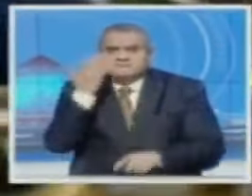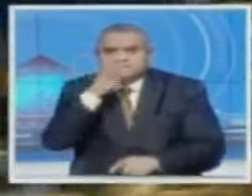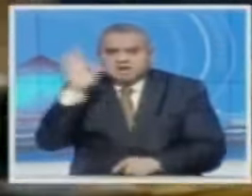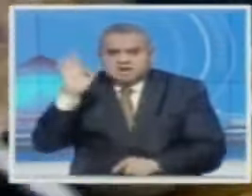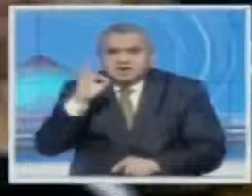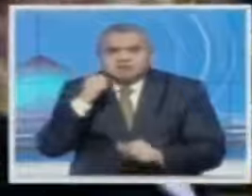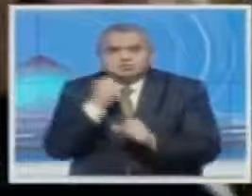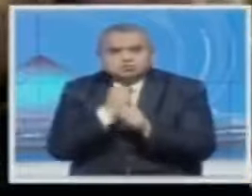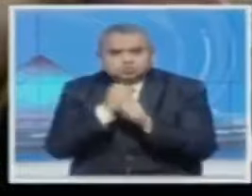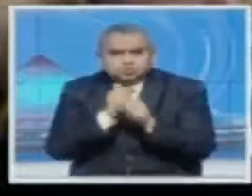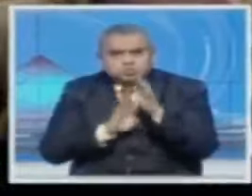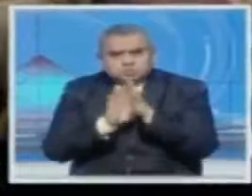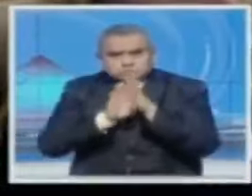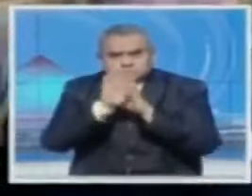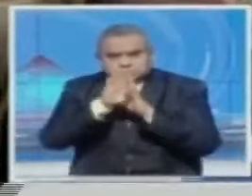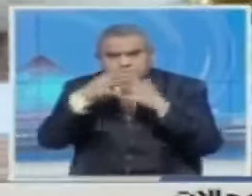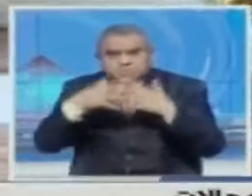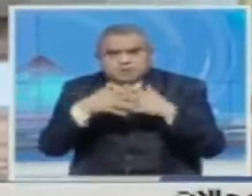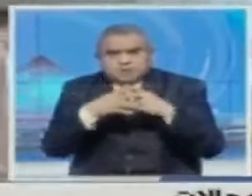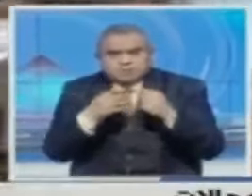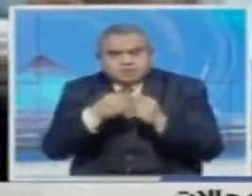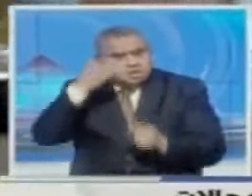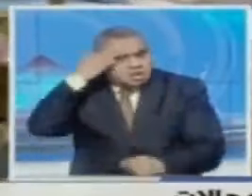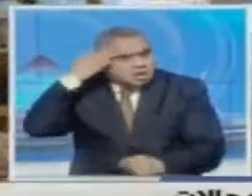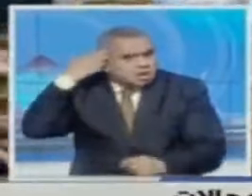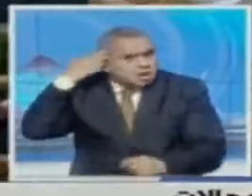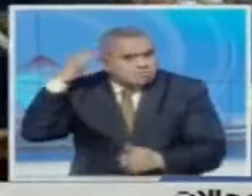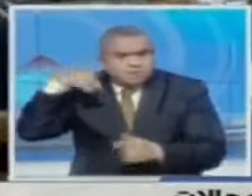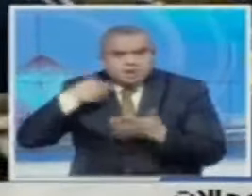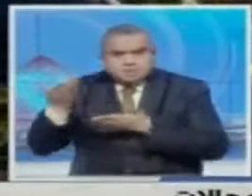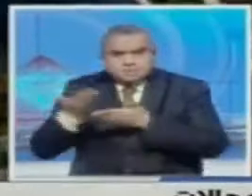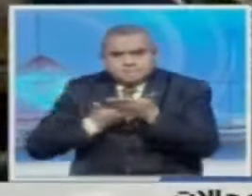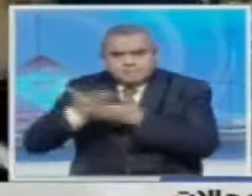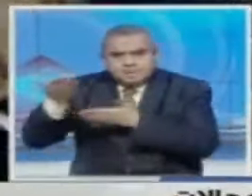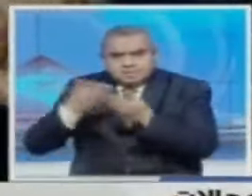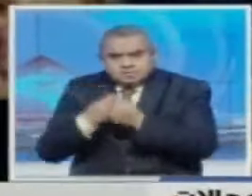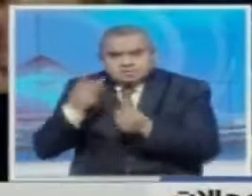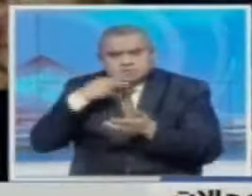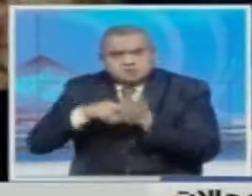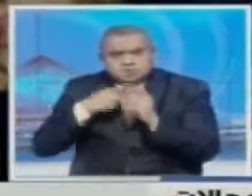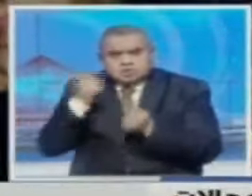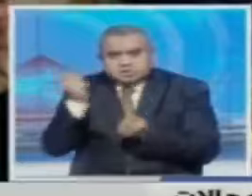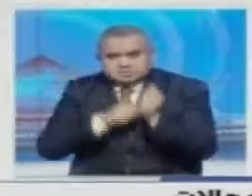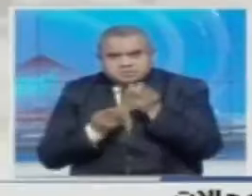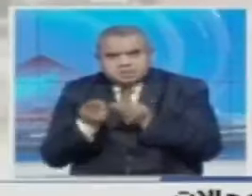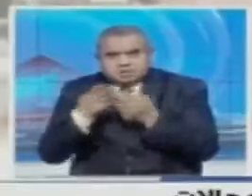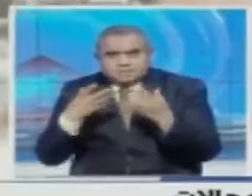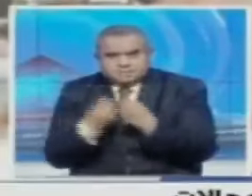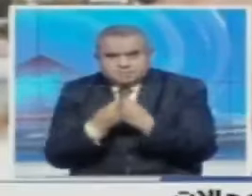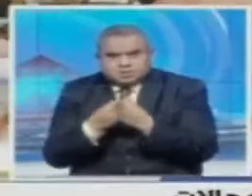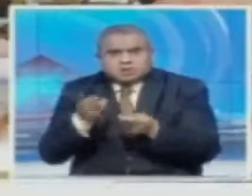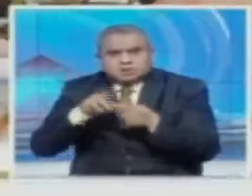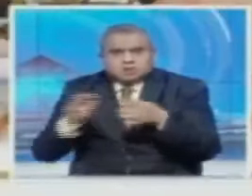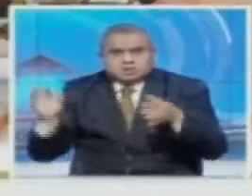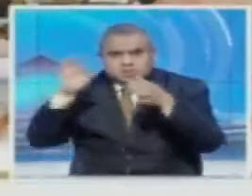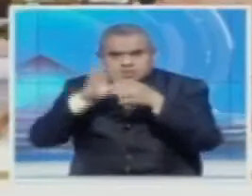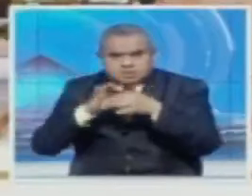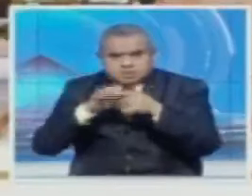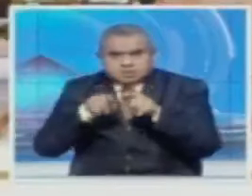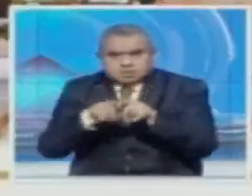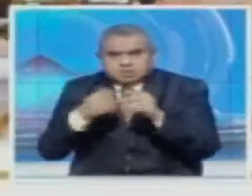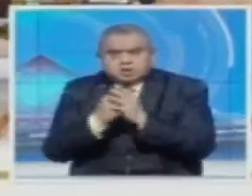لا سيما ما يتعلق بنقل الخبرات والتكنولوجيا والتصنيع المشترك، بالإضافة إلى تعزيز التعاون في